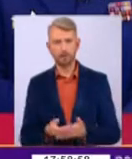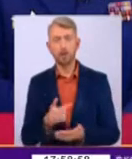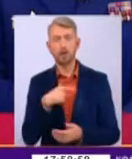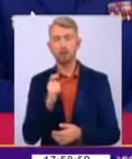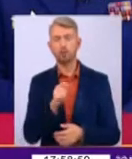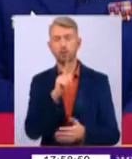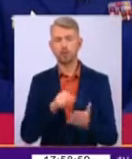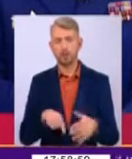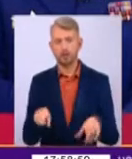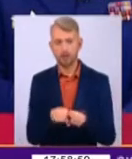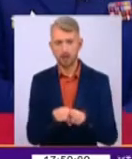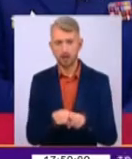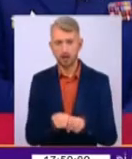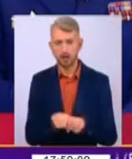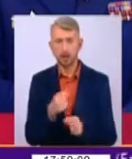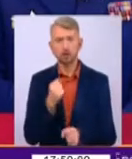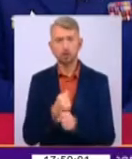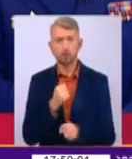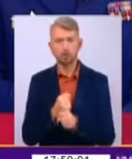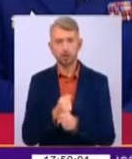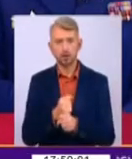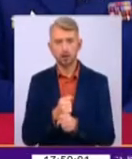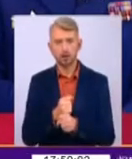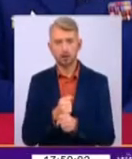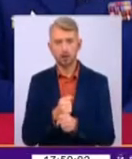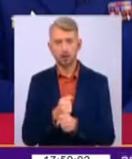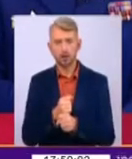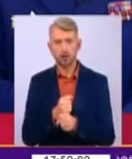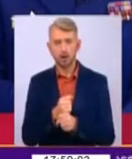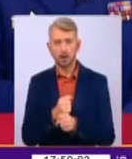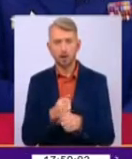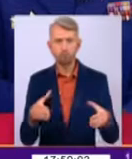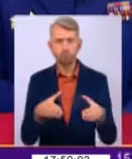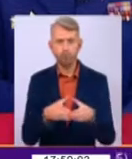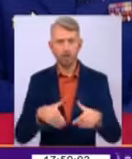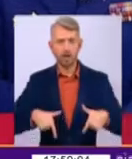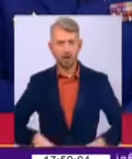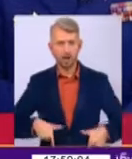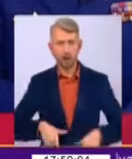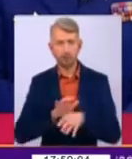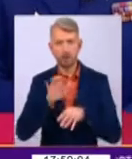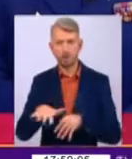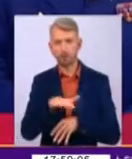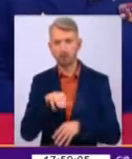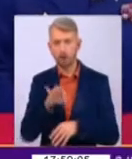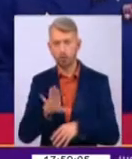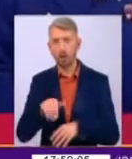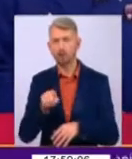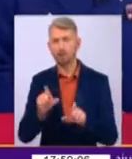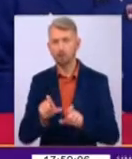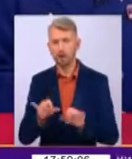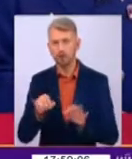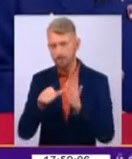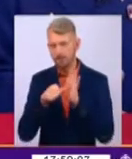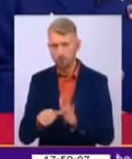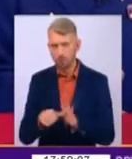таке питання, зробити полк генералів і направити в зону АТО, хай вони там посадять хоча б півроку.